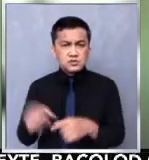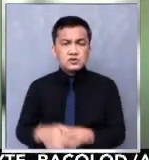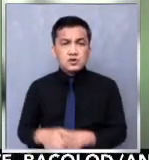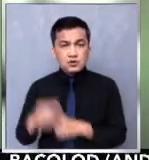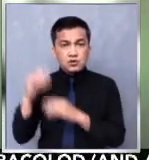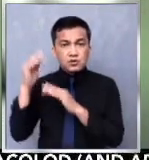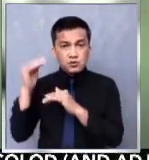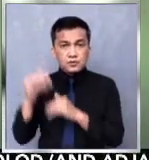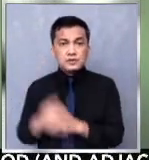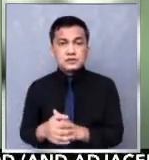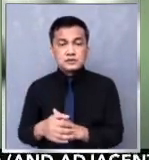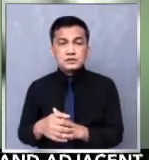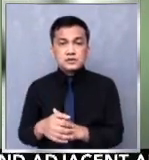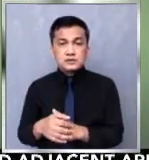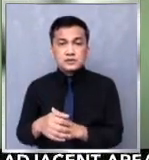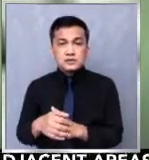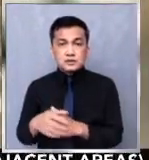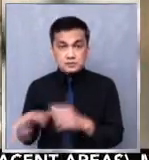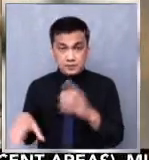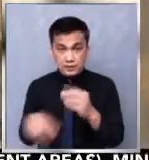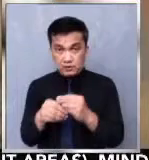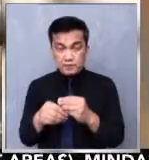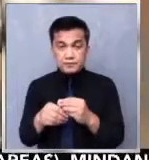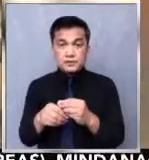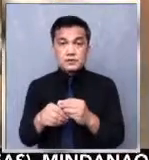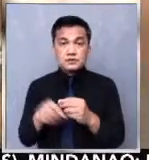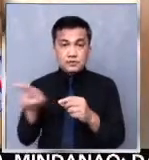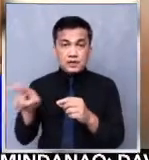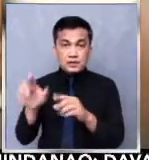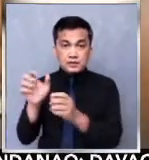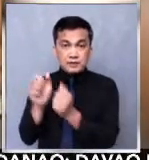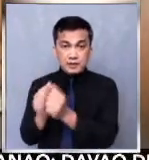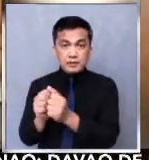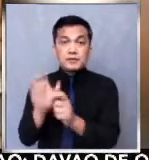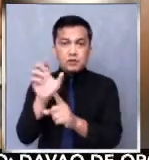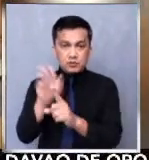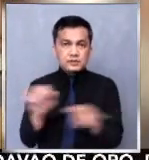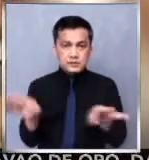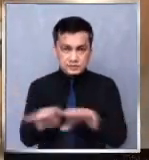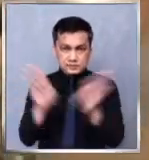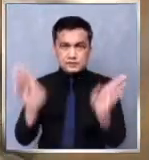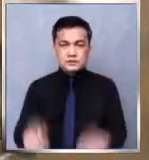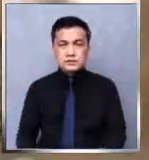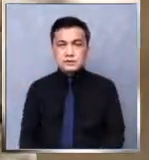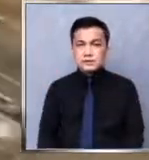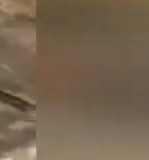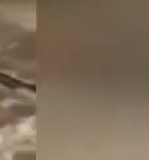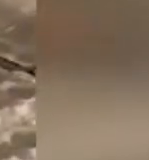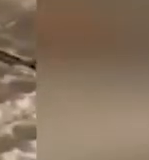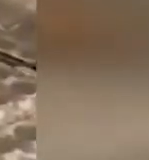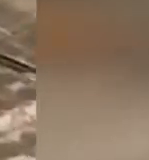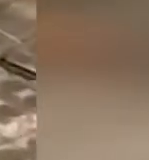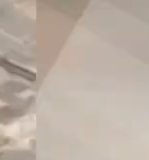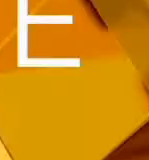kanyang mga kasamahan ay makukuha natin eventually. John Consulta, Nakatutok, 24 Oras.